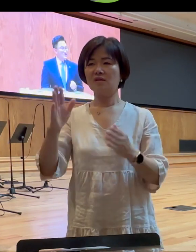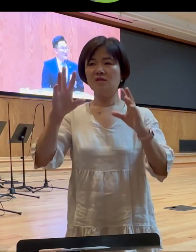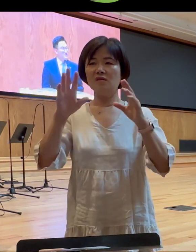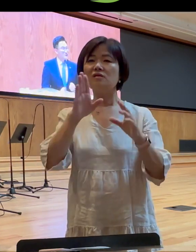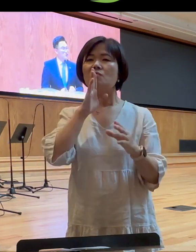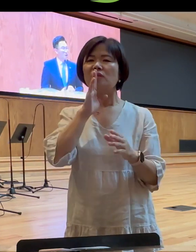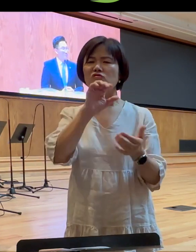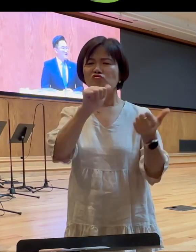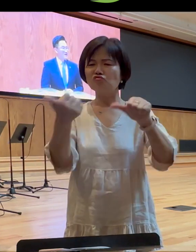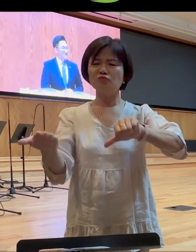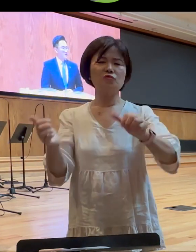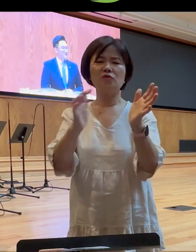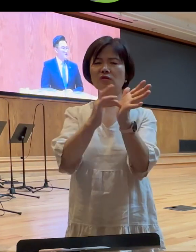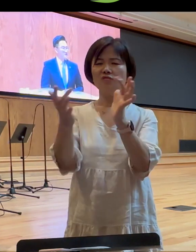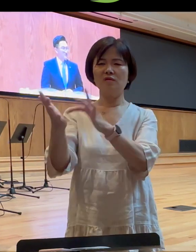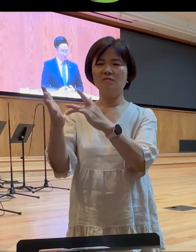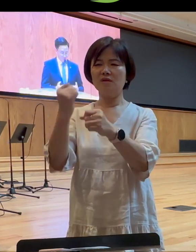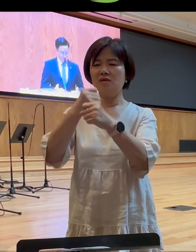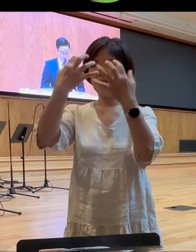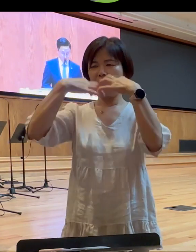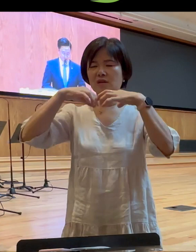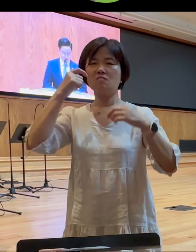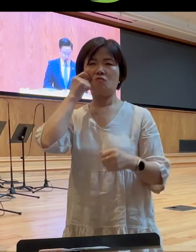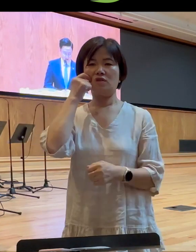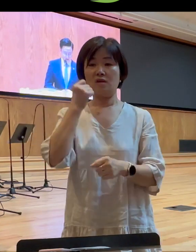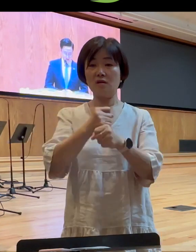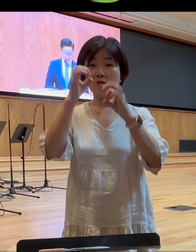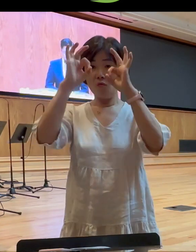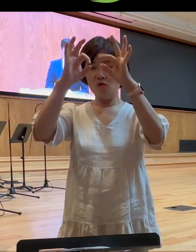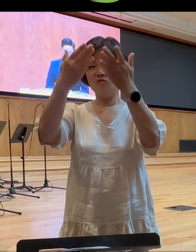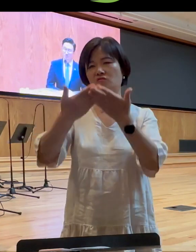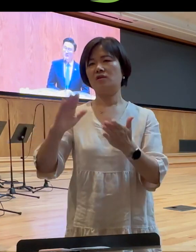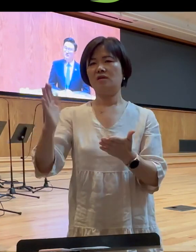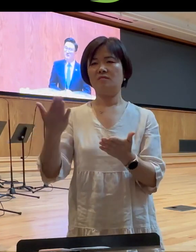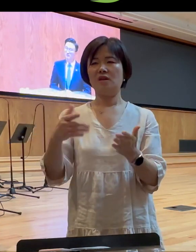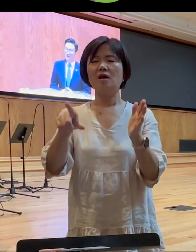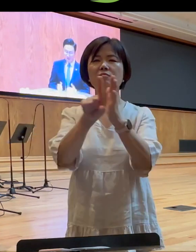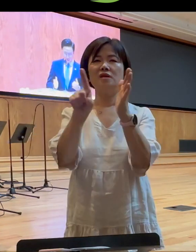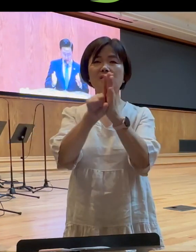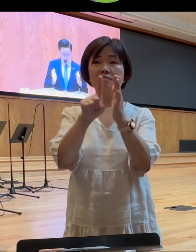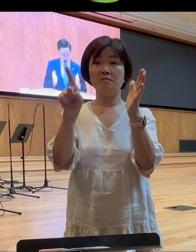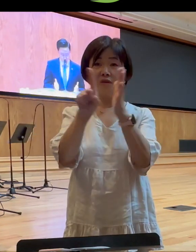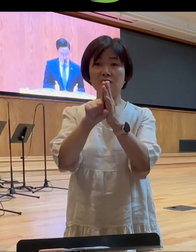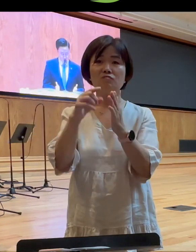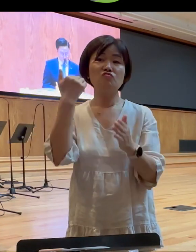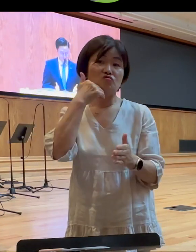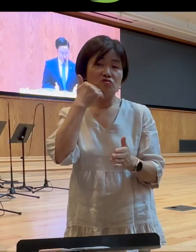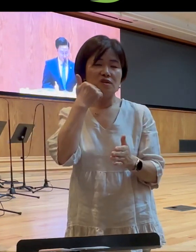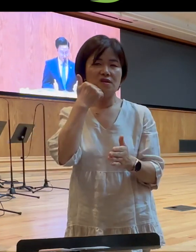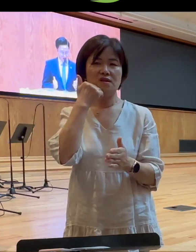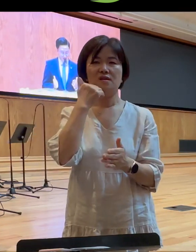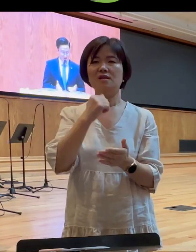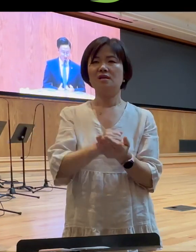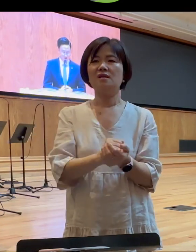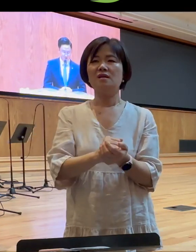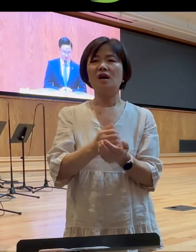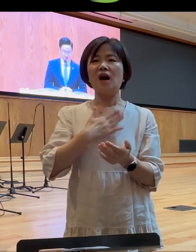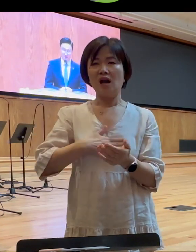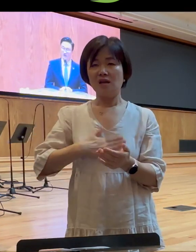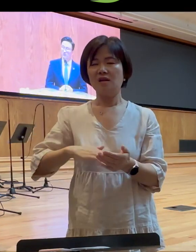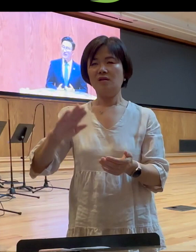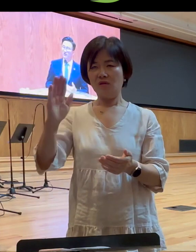그분을 삼킬 수 없다라는 것을 보여주셨습니다. 여러분, 믿음은 믿음의 대상이 누군지 아는